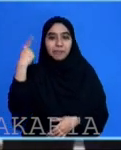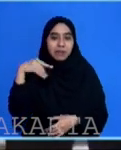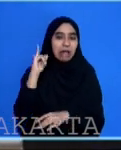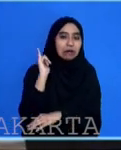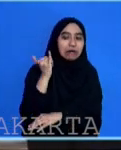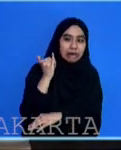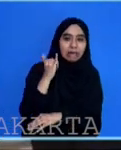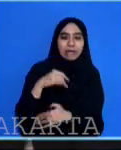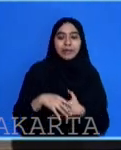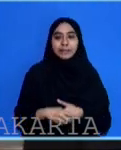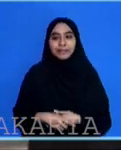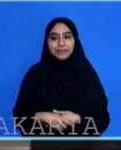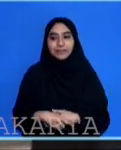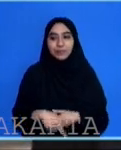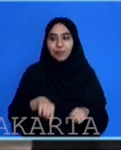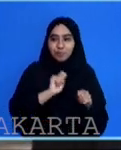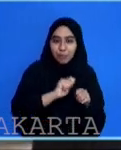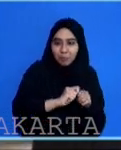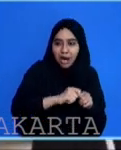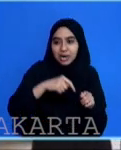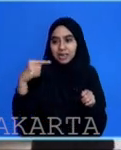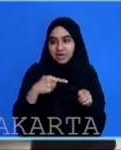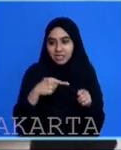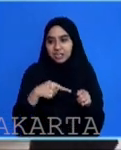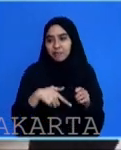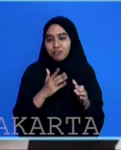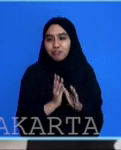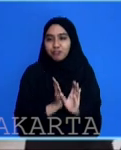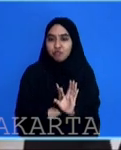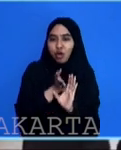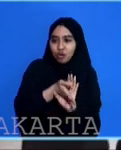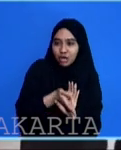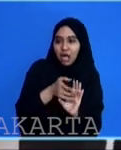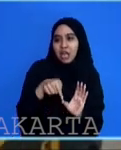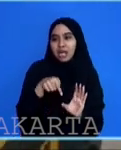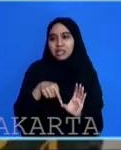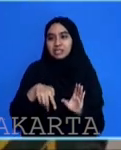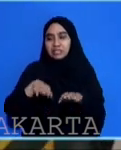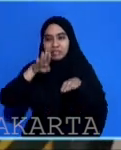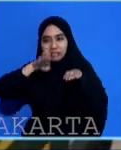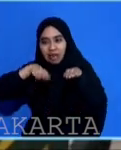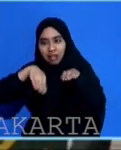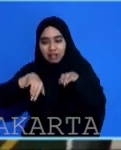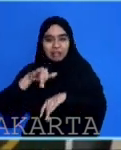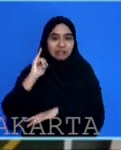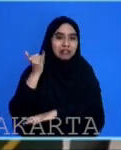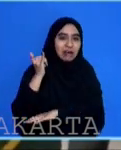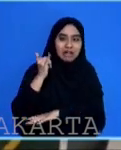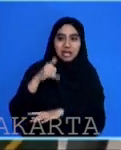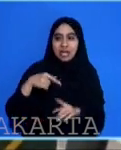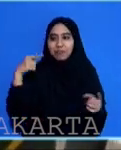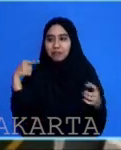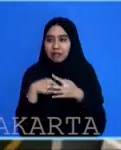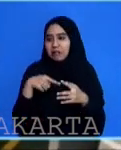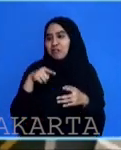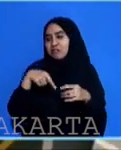Yogyakarta juga sedang melakukan pembangunan sejumlah proyek di wilayah selatan Yogyakarta yang ditargetkan selesai pada tahun ini. Di